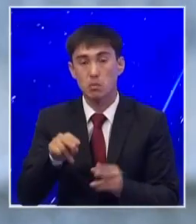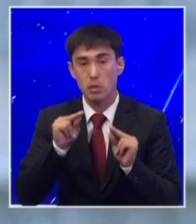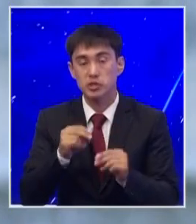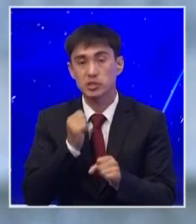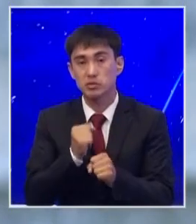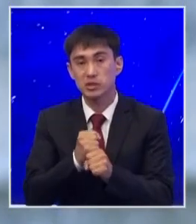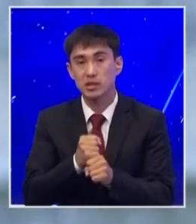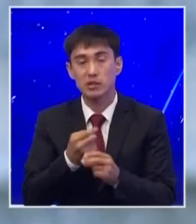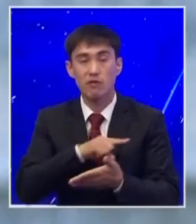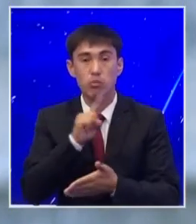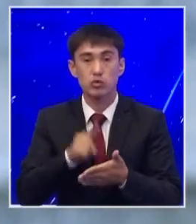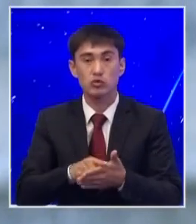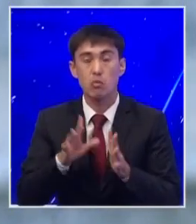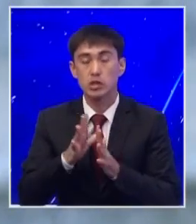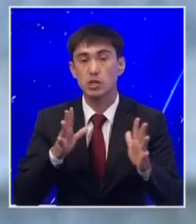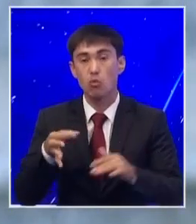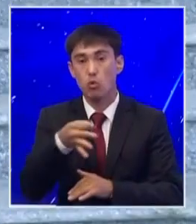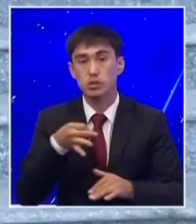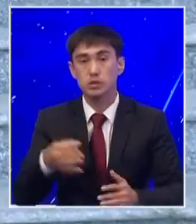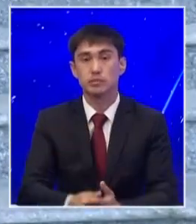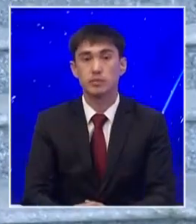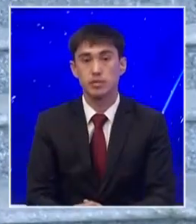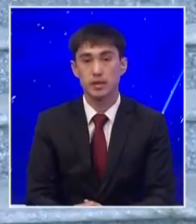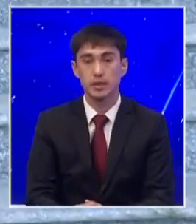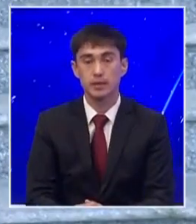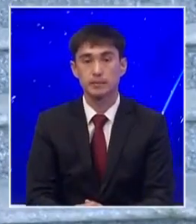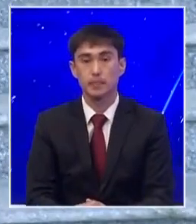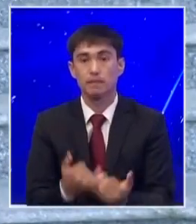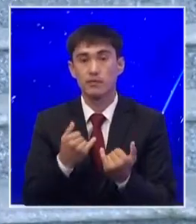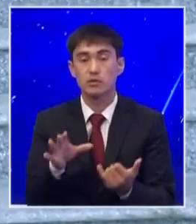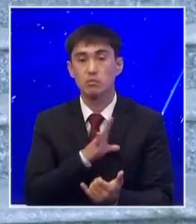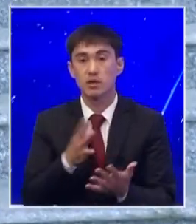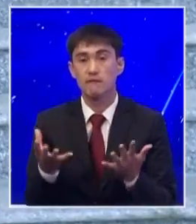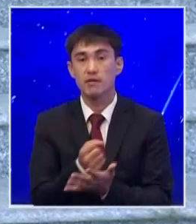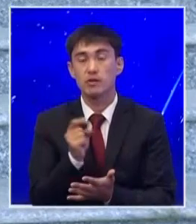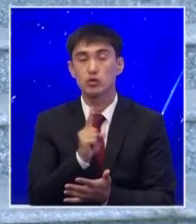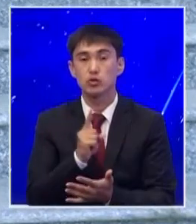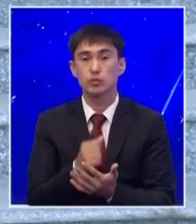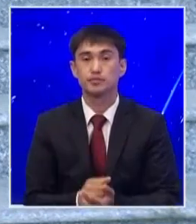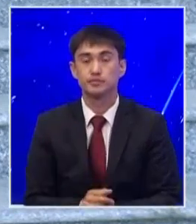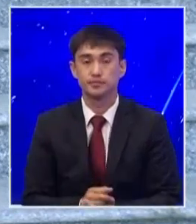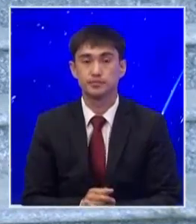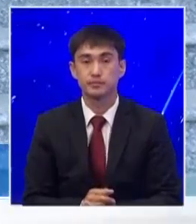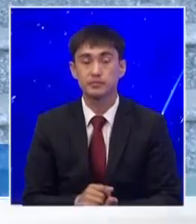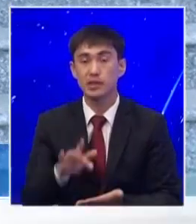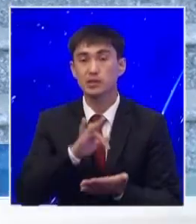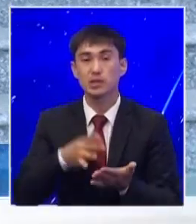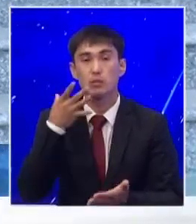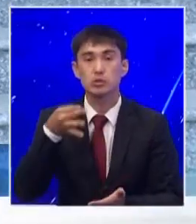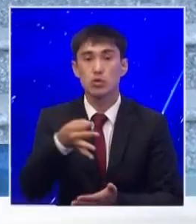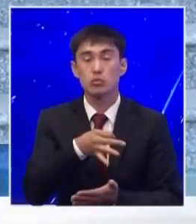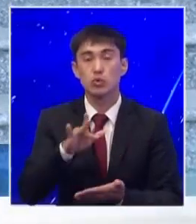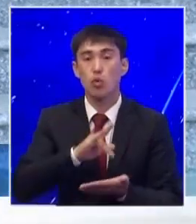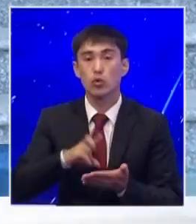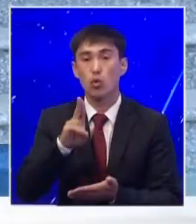пообещал рассмотреть данный вопрос в масштабах области. Сегодня было выявлено то, что в центре Алматинской области, в